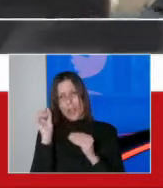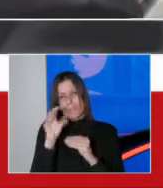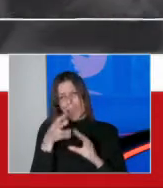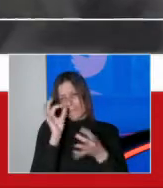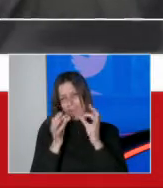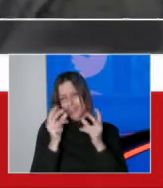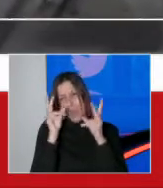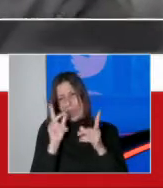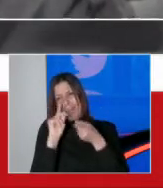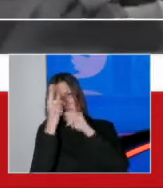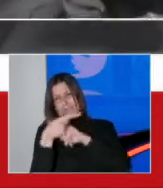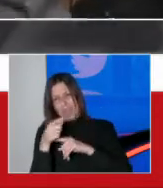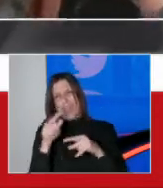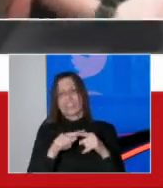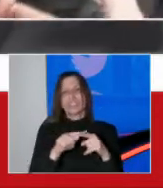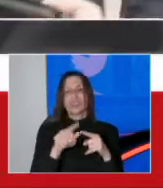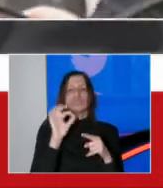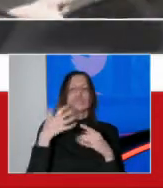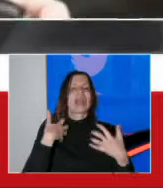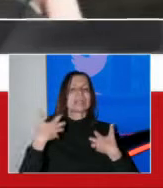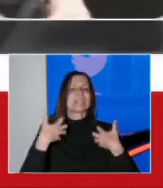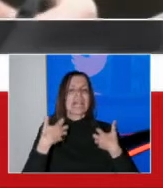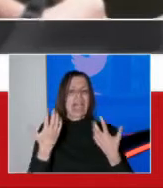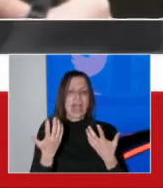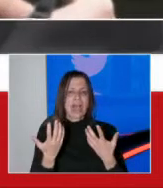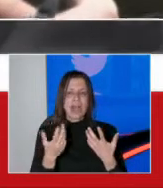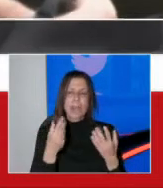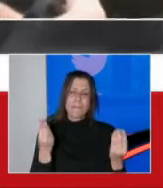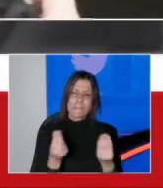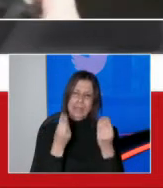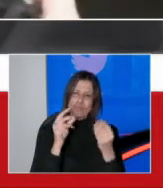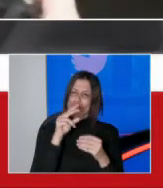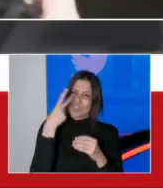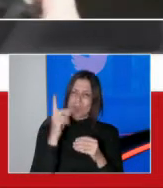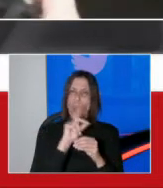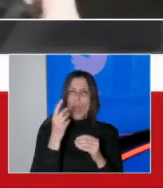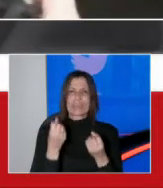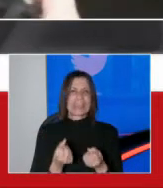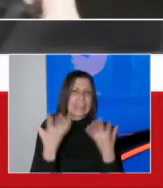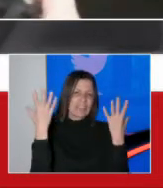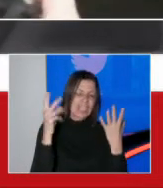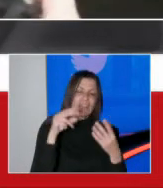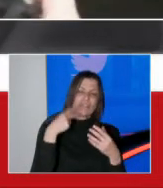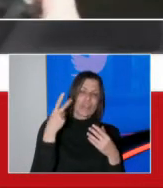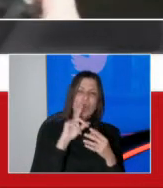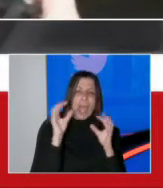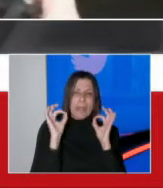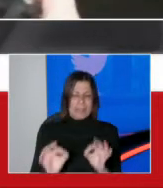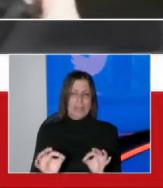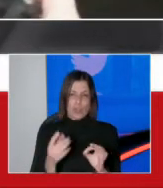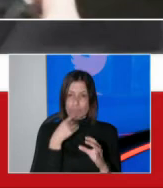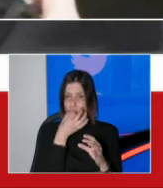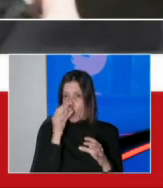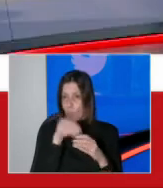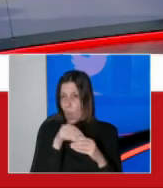אותו לסוג של הצגה, משהו שיהיה בו מלאכותיות ולא תהיה בו אותנטיות. כולל